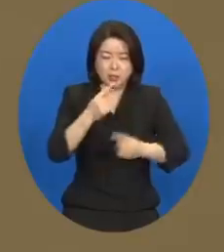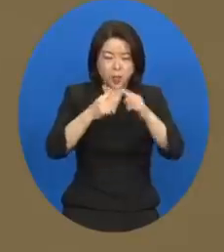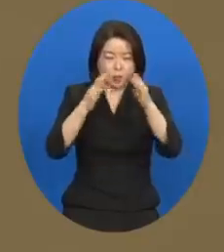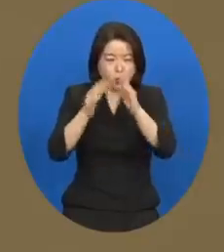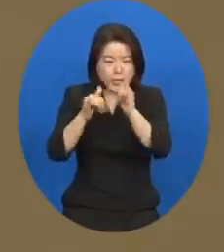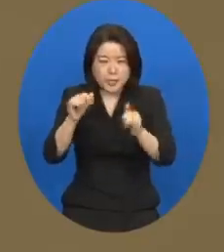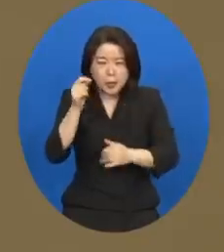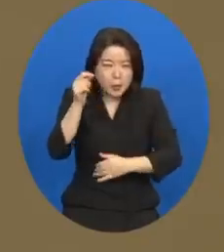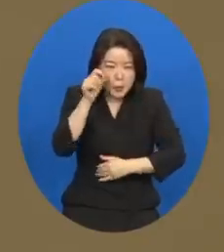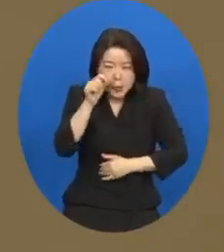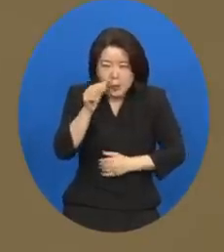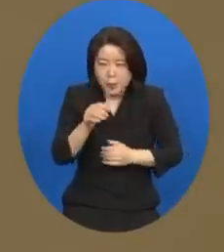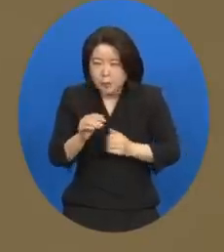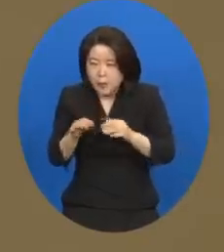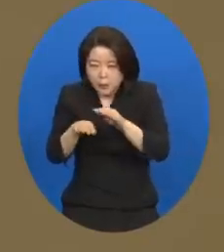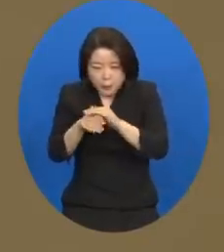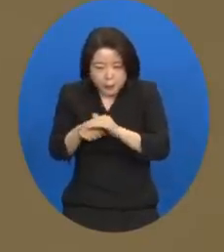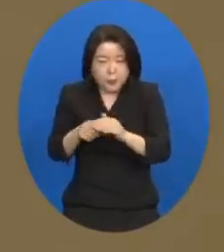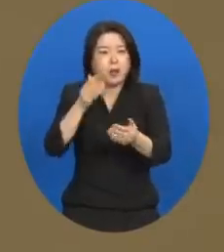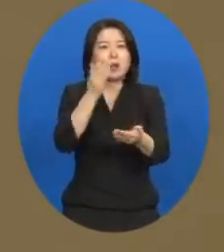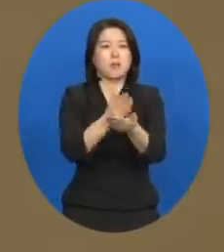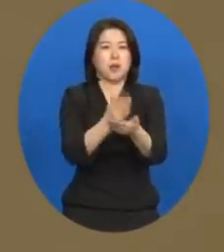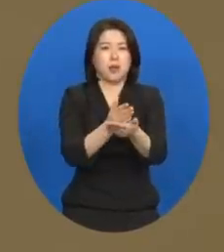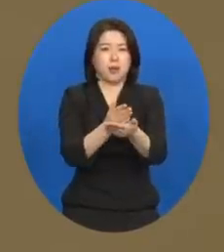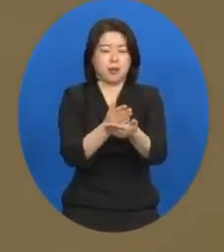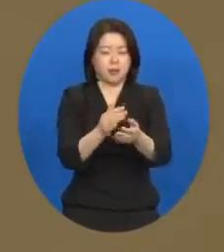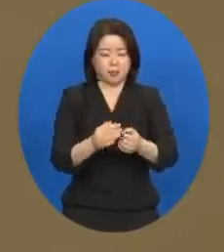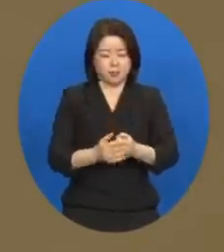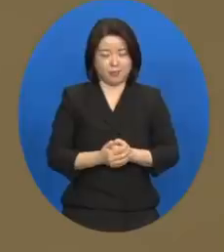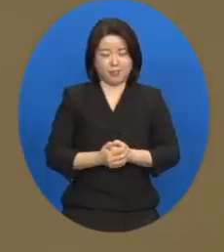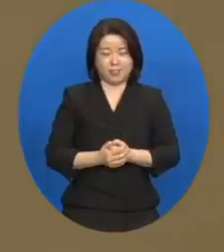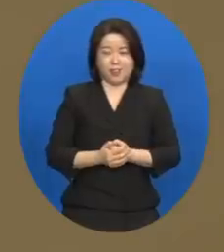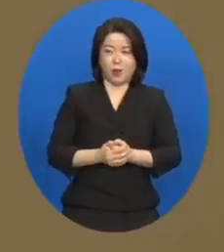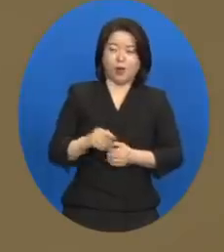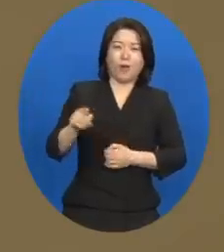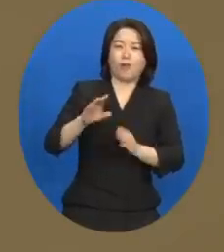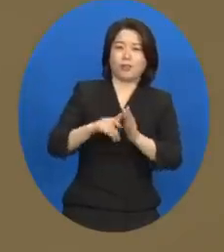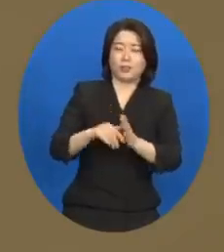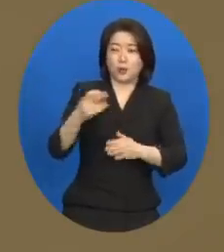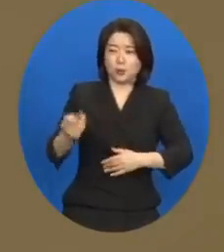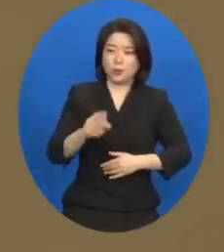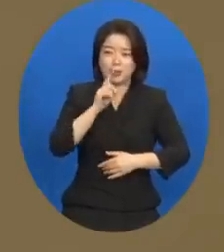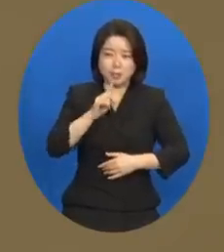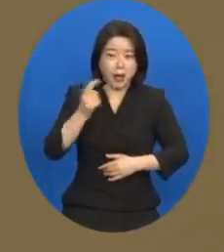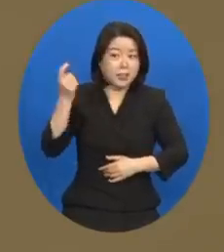마. 그때 동생들 이야기 들었으면 큰일 날 뻔했어요.